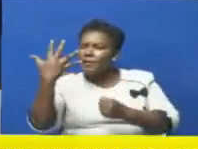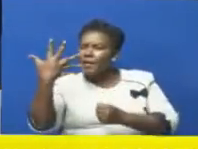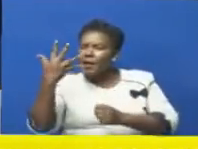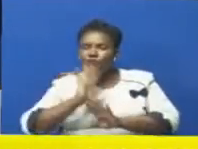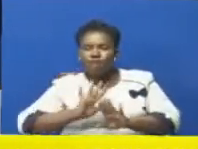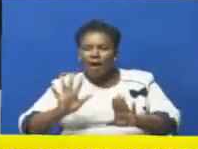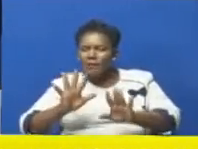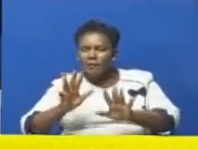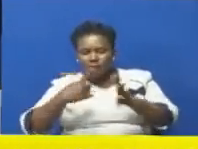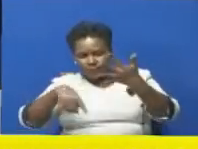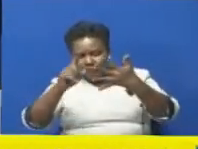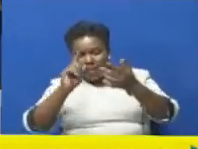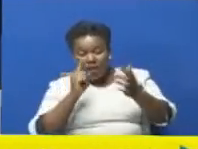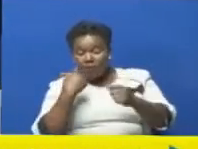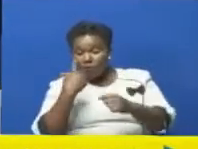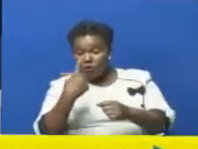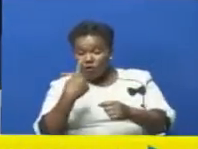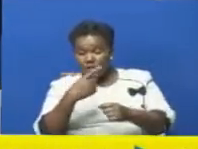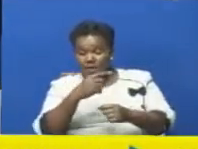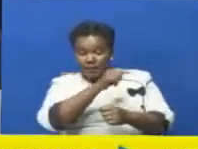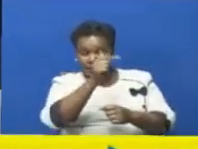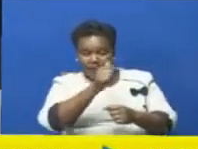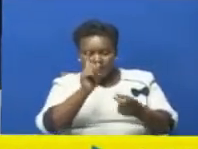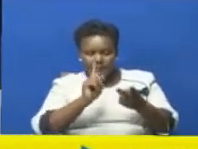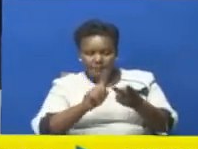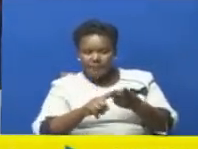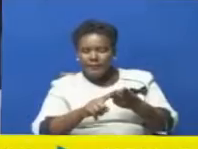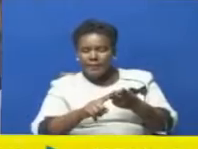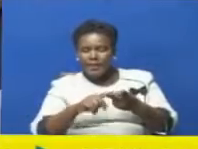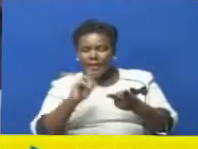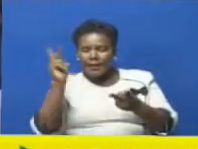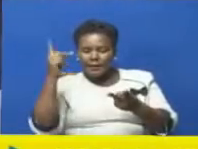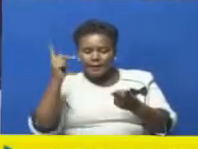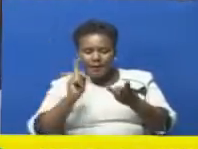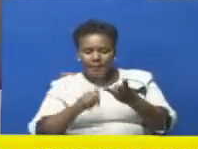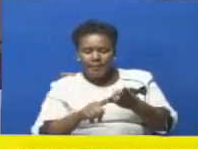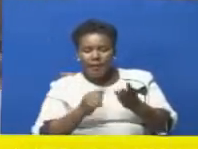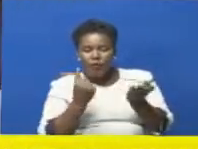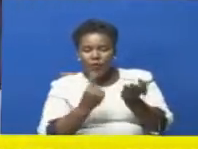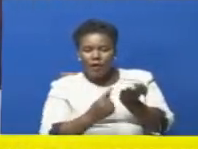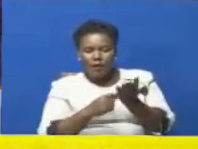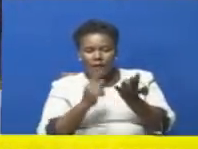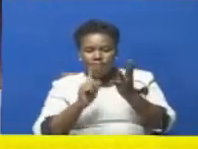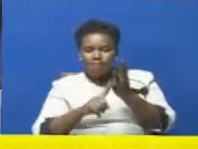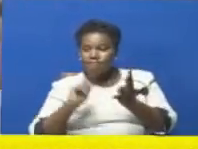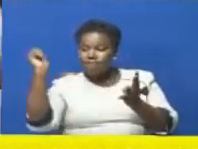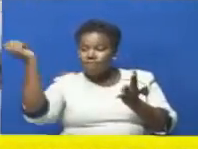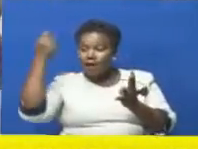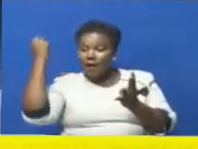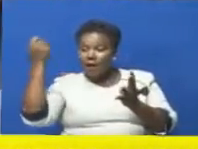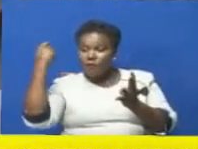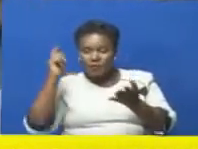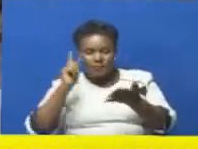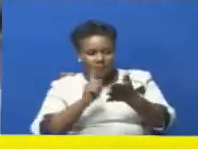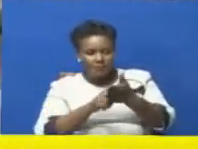moja ilitolewa Tanzania, nyingine ikapelekwa Kenya, Uganda, Malawi na Angola. Kwa hizo gari